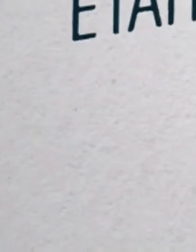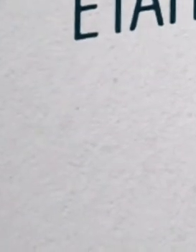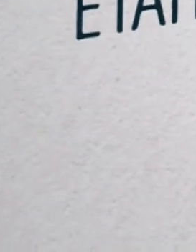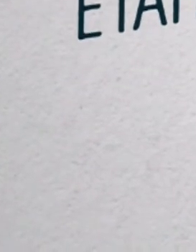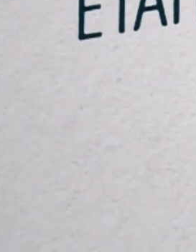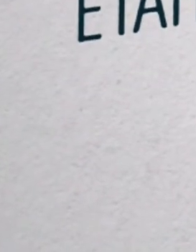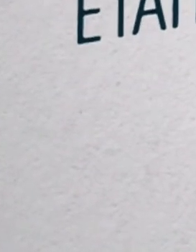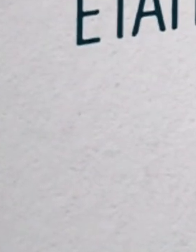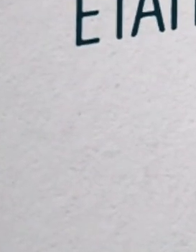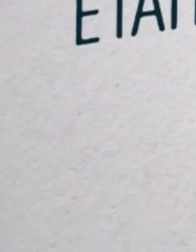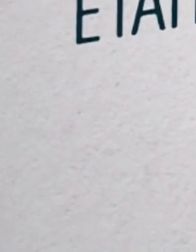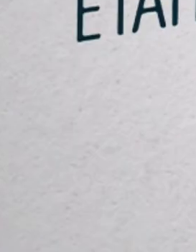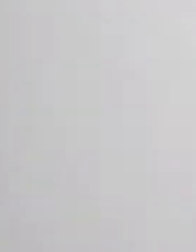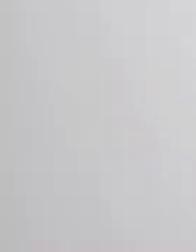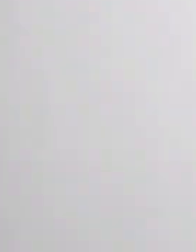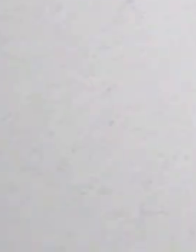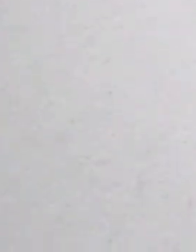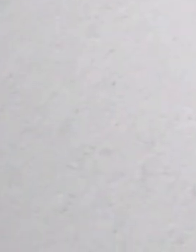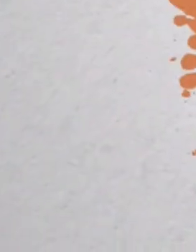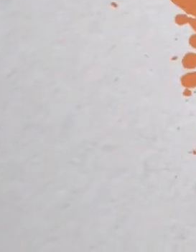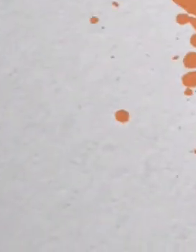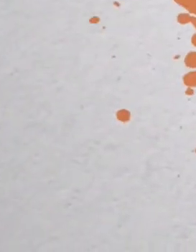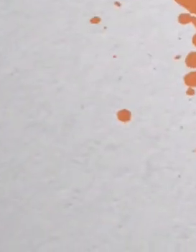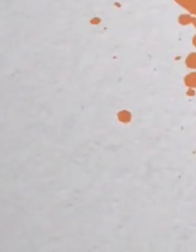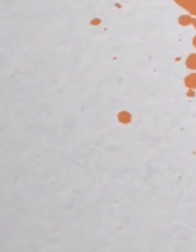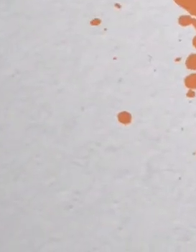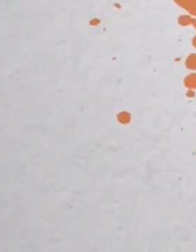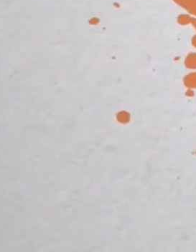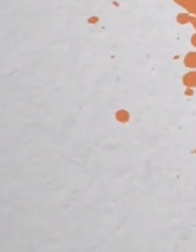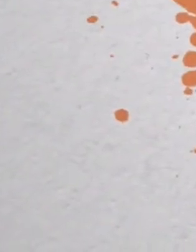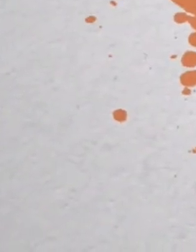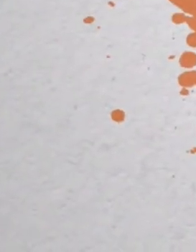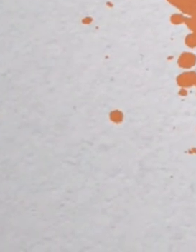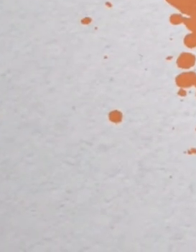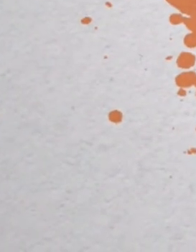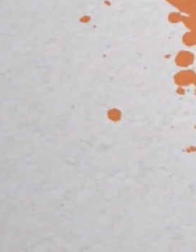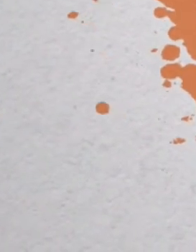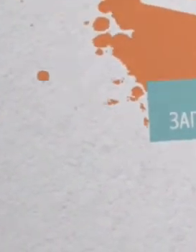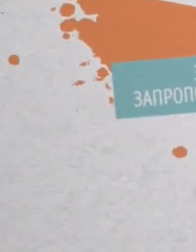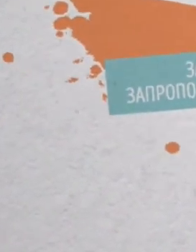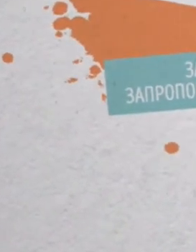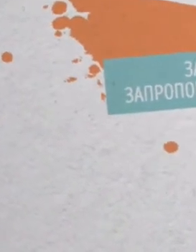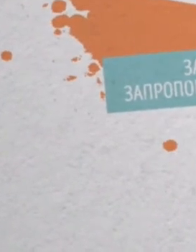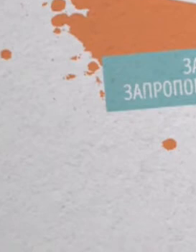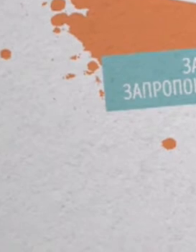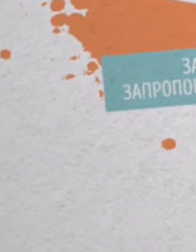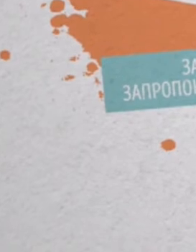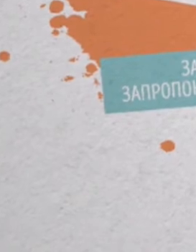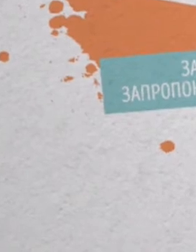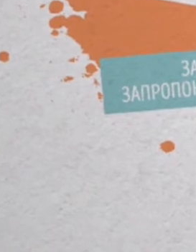Етапи законотворчого процесу. Законопроект – запропонований текст закону. Закон –